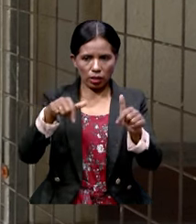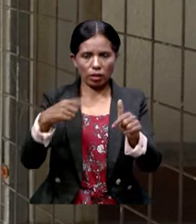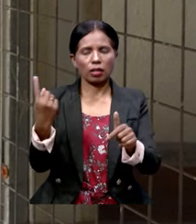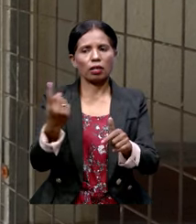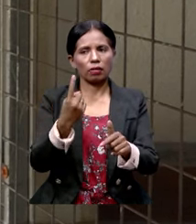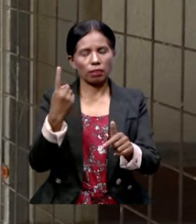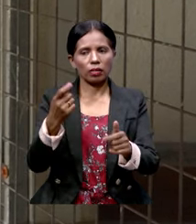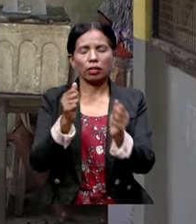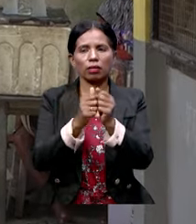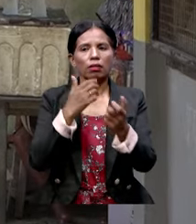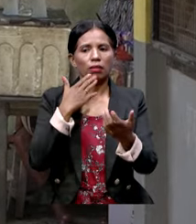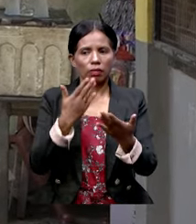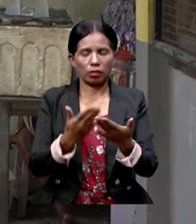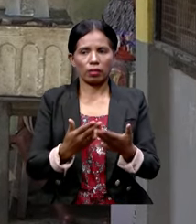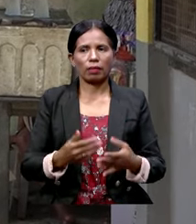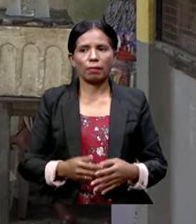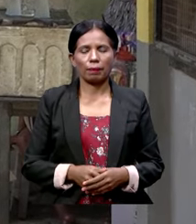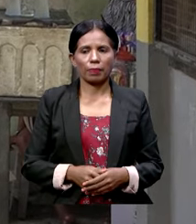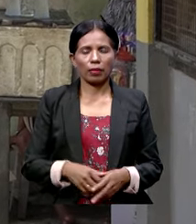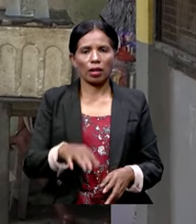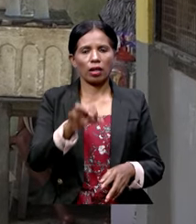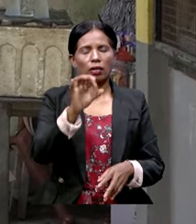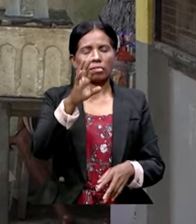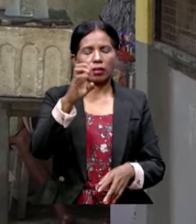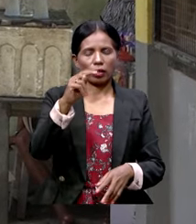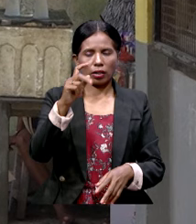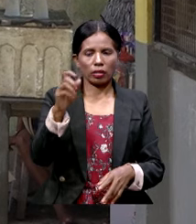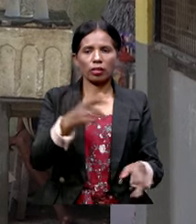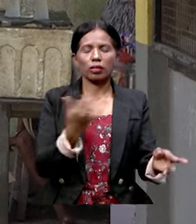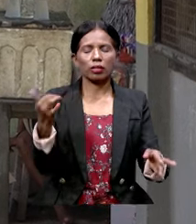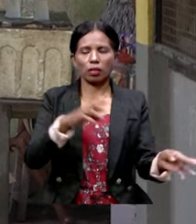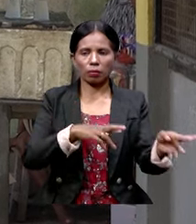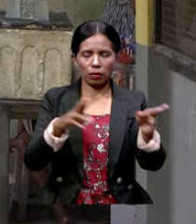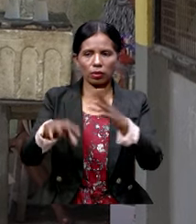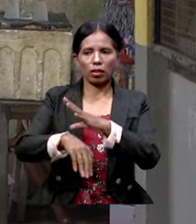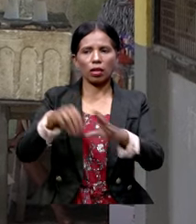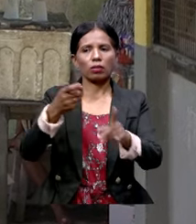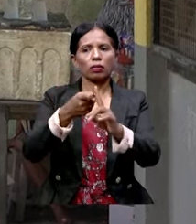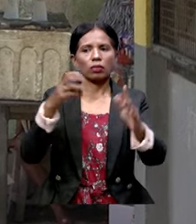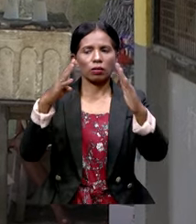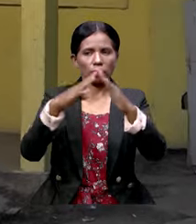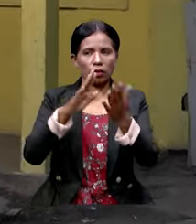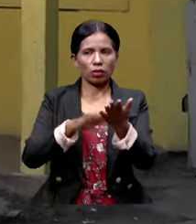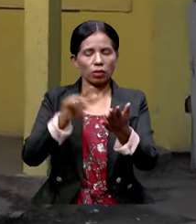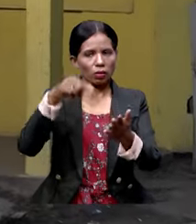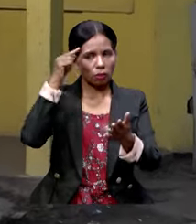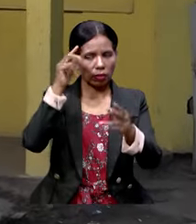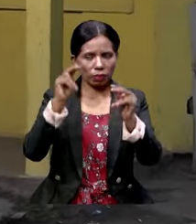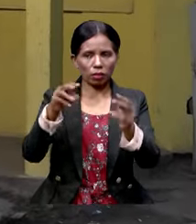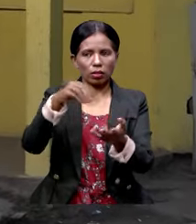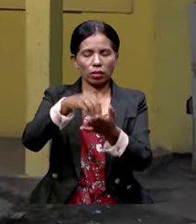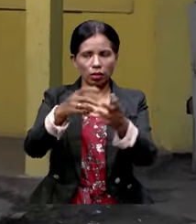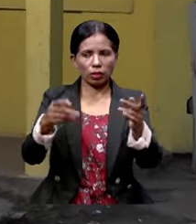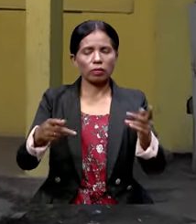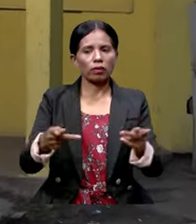nafatin dia. Fernando de Araújo Hatete sira pronto saiu se arredor essa escola, mas bem, governo precisa criar